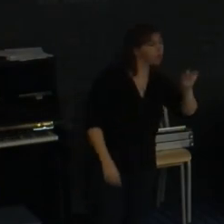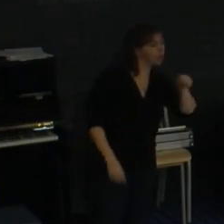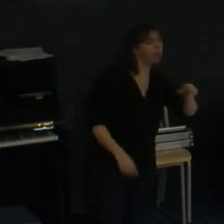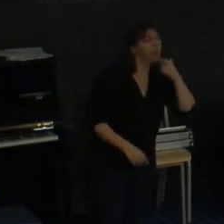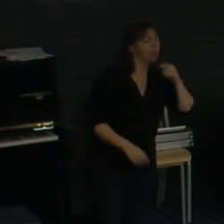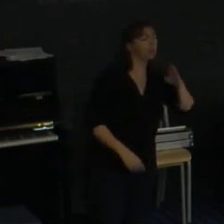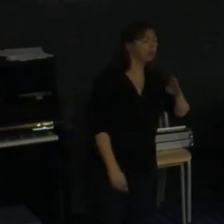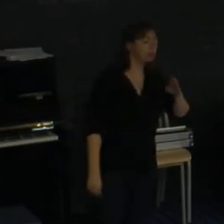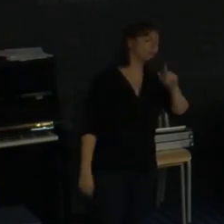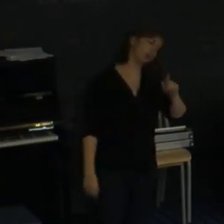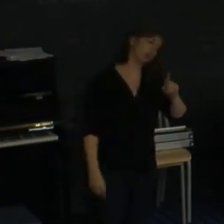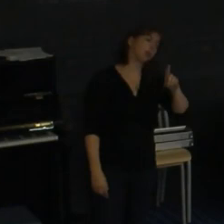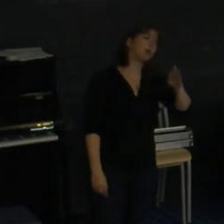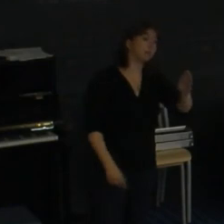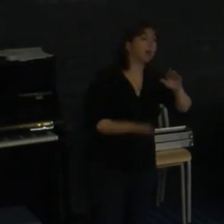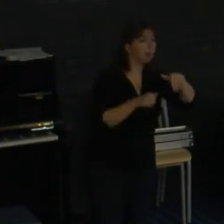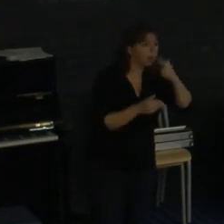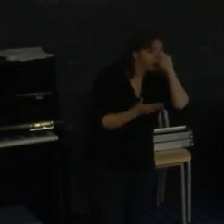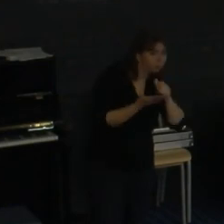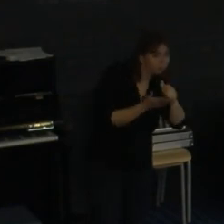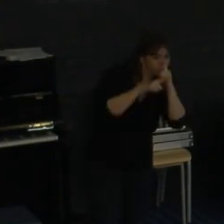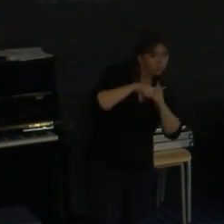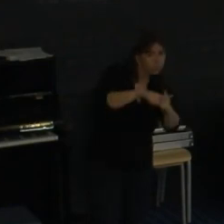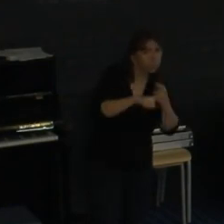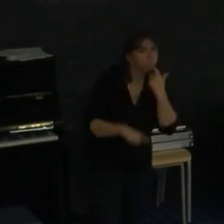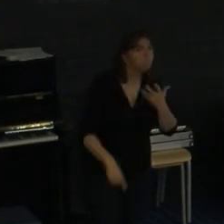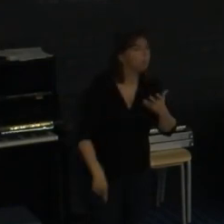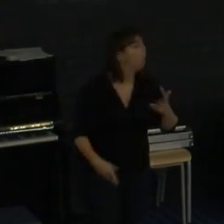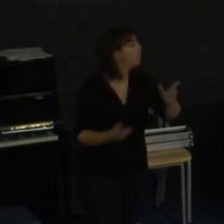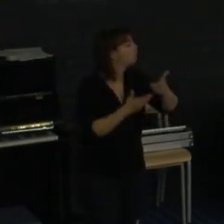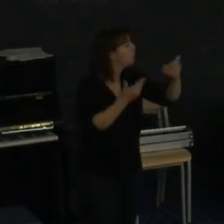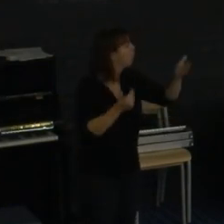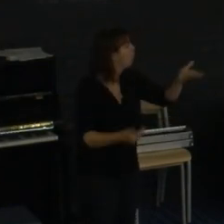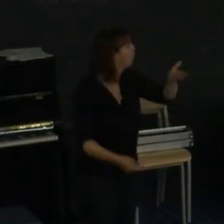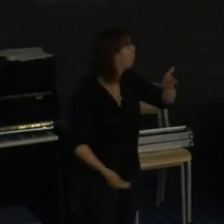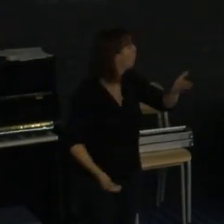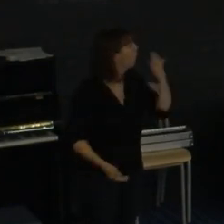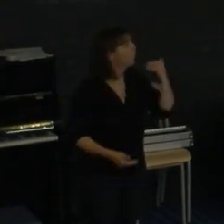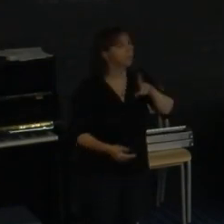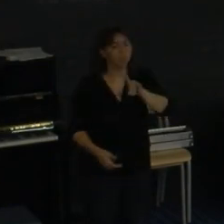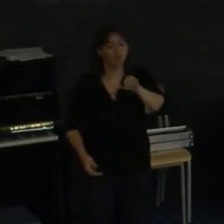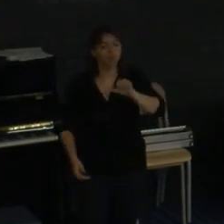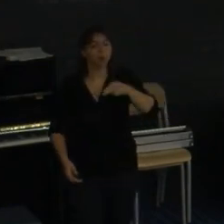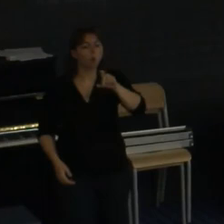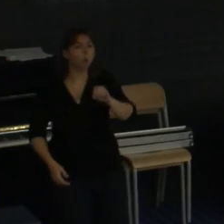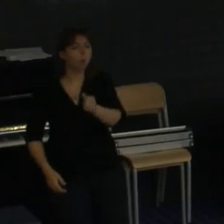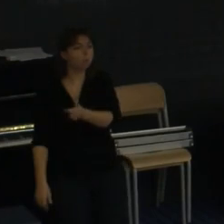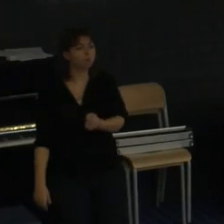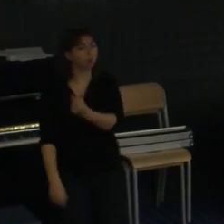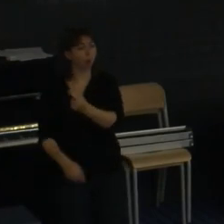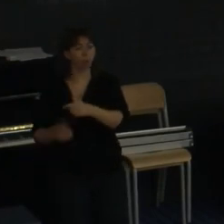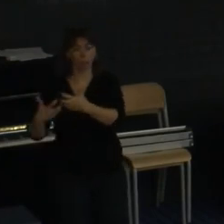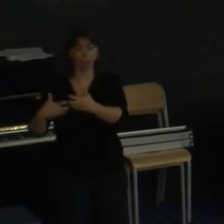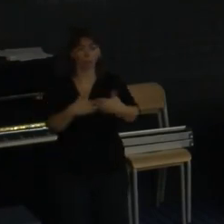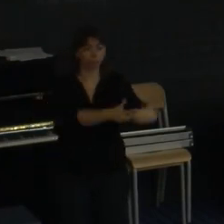exactement quel process vous désirez attaquer. Donc, si vous avez par exemple, je sais pas moi, plusieurs Django qui tournent, vous pouvez attaquer un Django bien spécifique